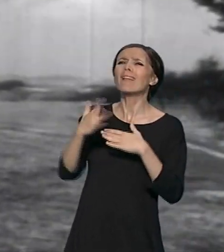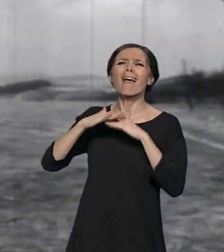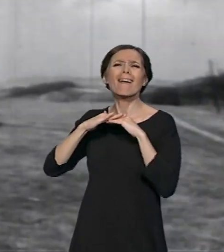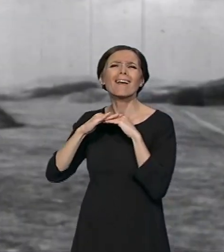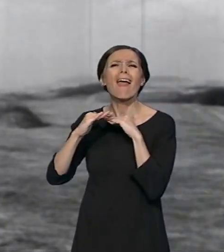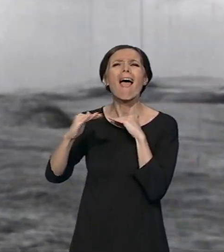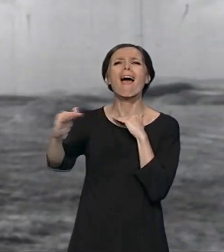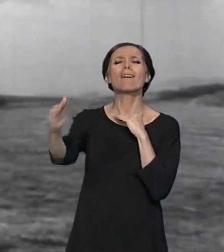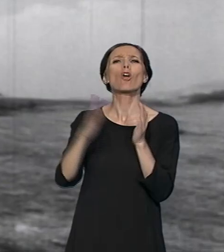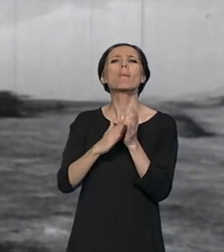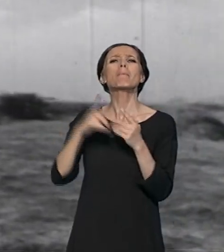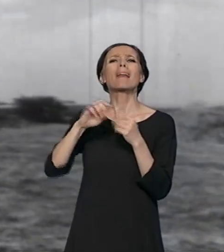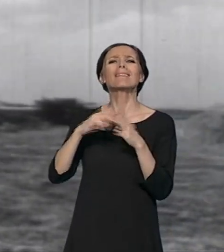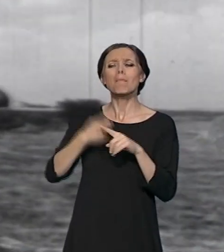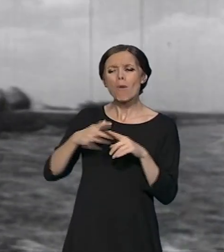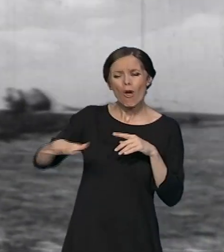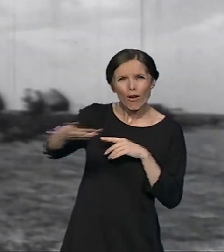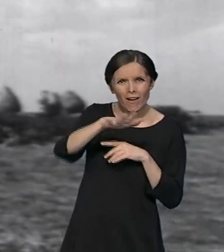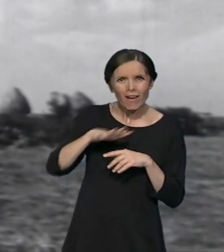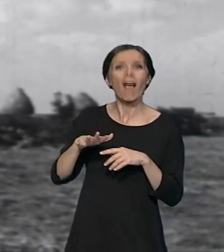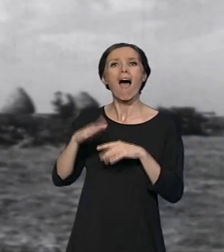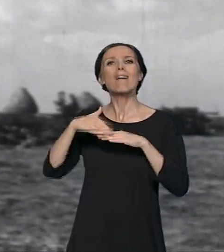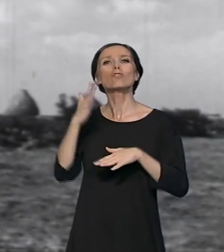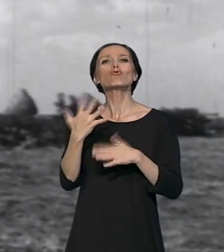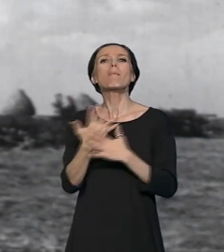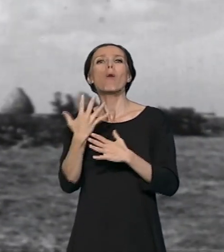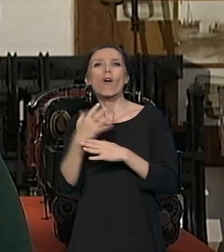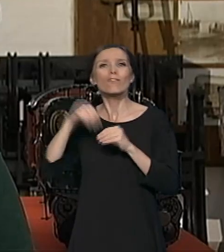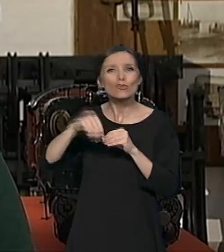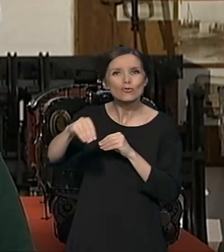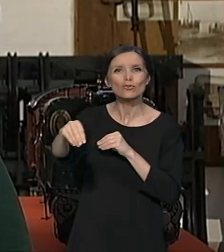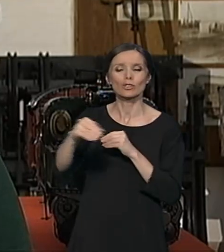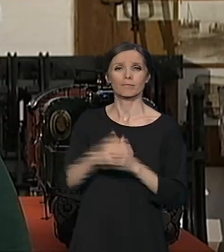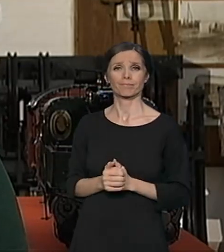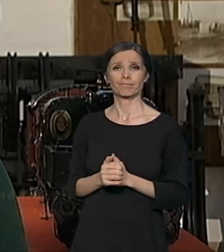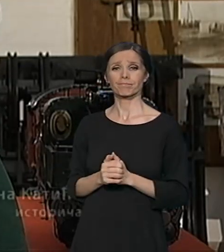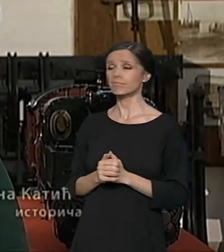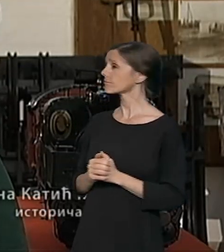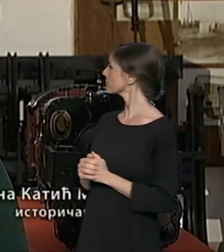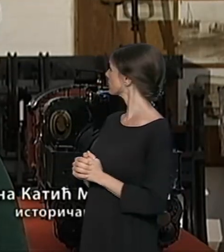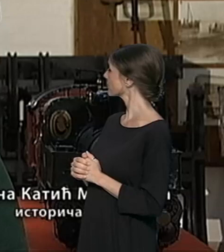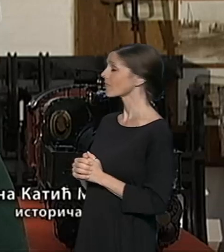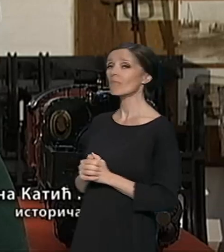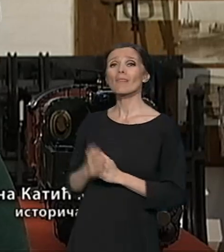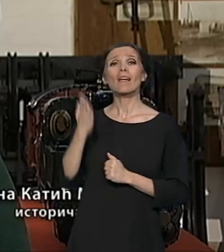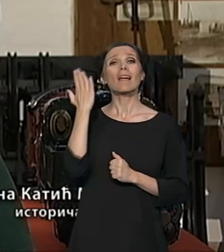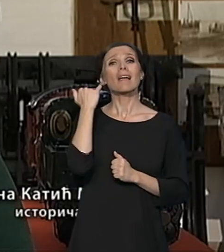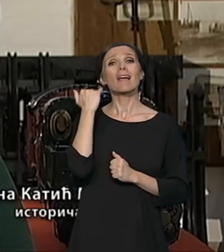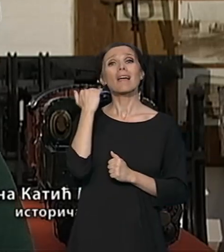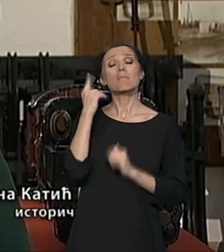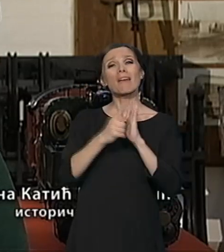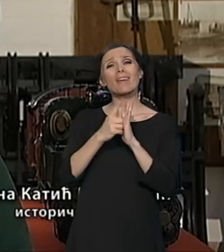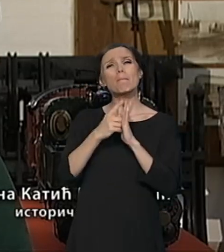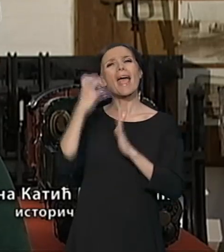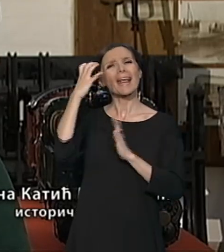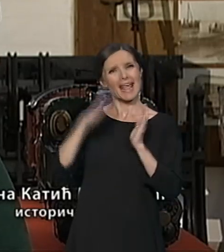Doline Timoka, bili zastupljeni povrtari. Srbija je bila zanimljiva za doseljavanje i u vreme dok je knez